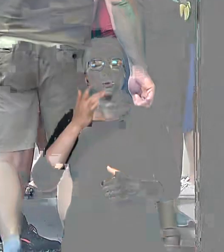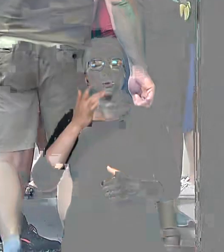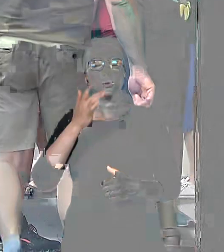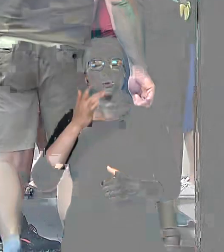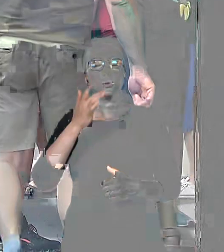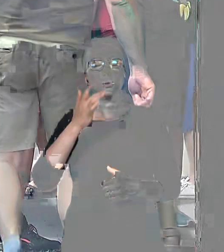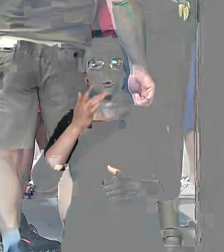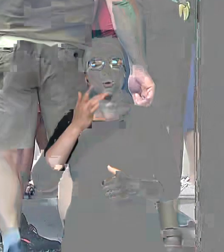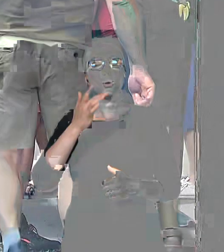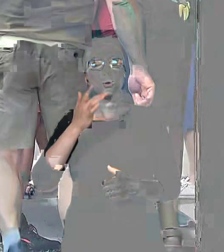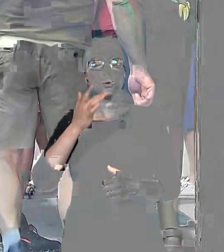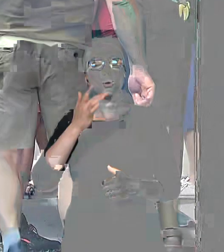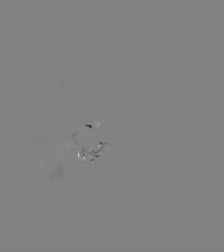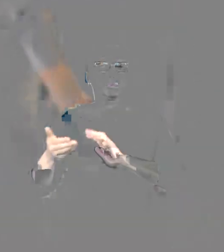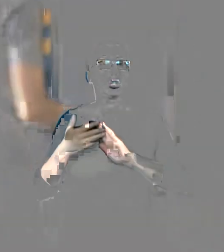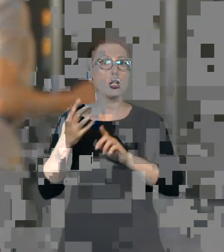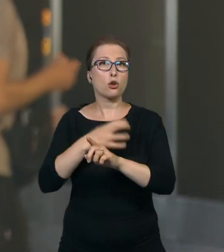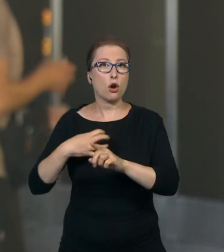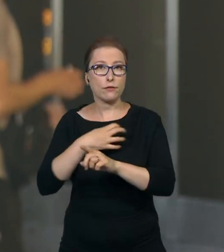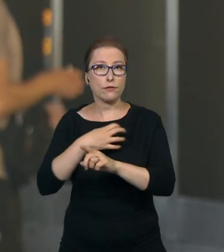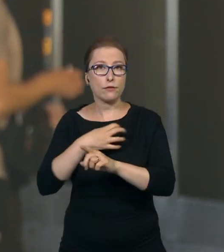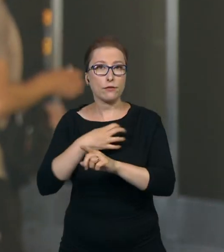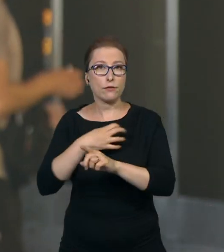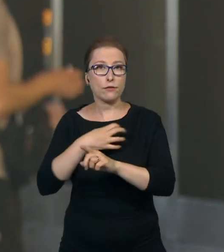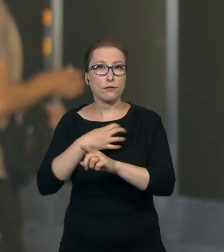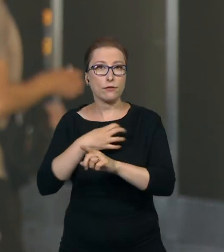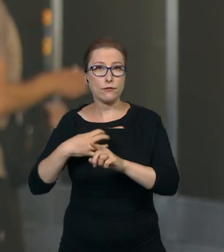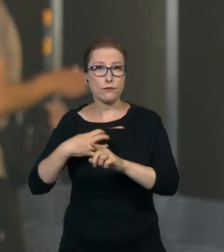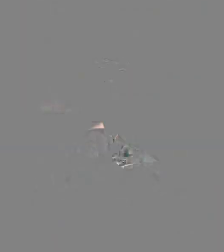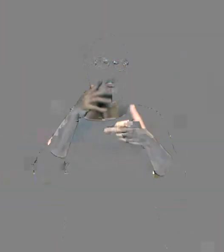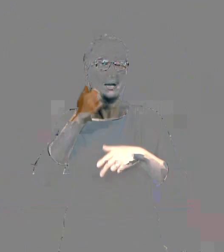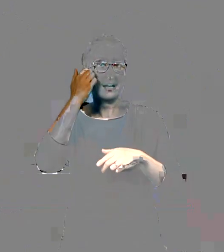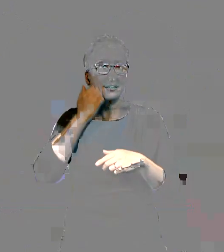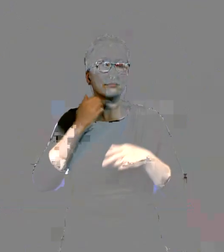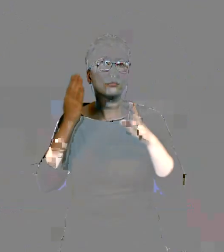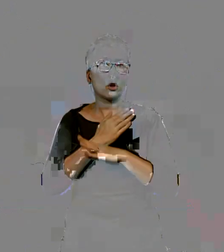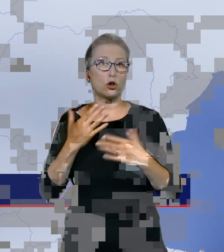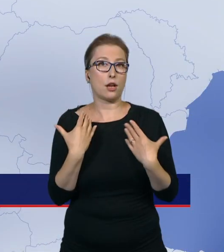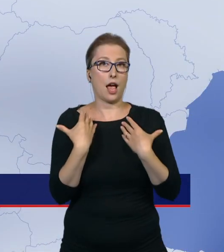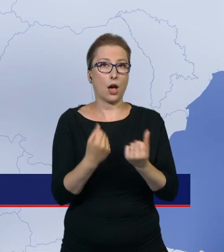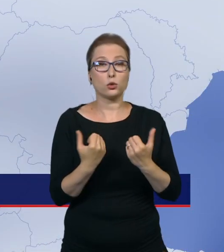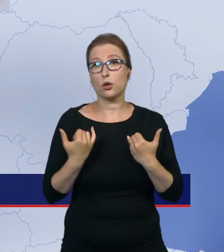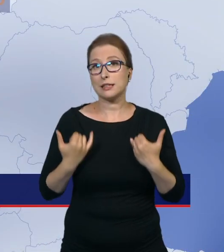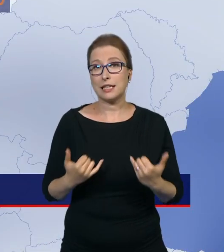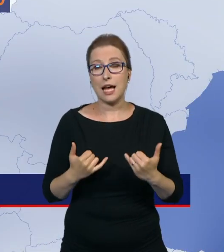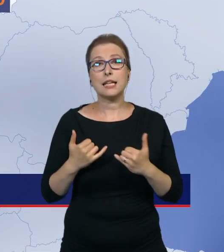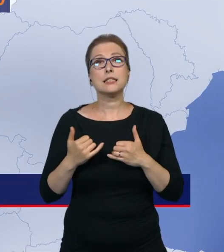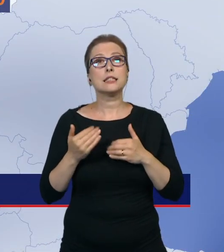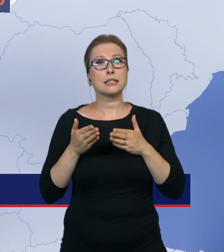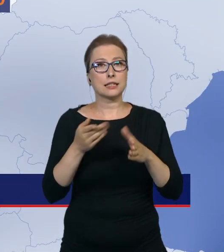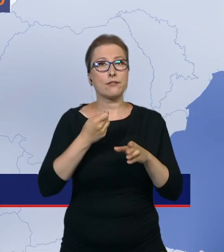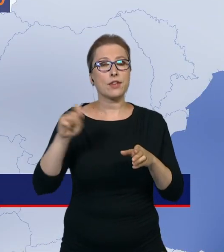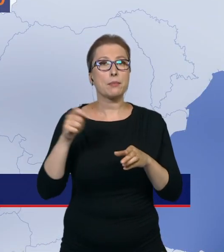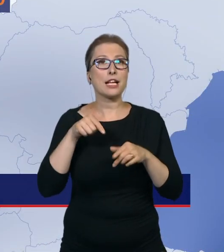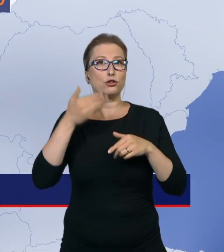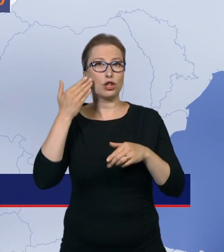třeba do Chorvatské lidé rozhodnou jet autem aktuálně se jim z pravidla vyplatí